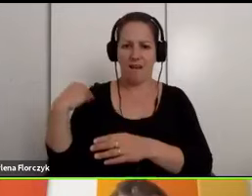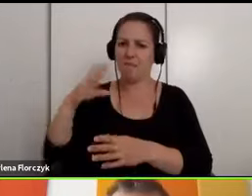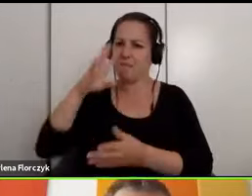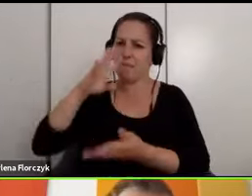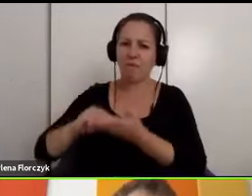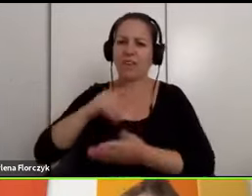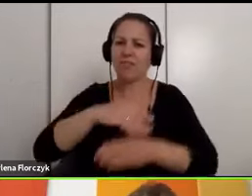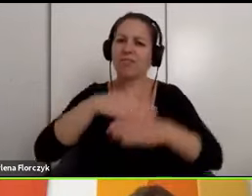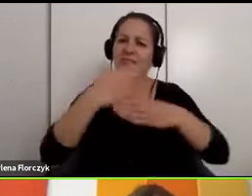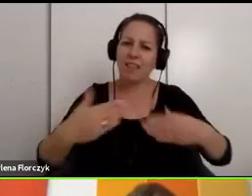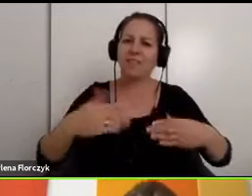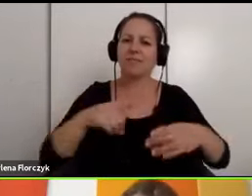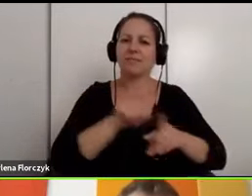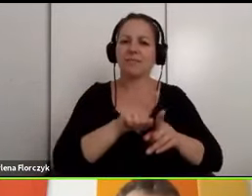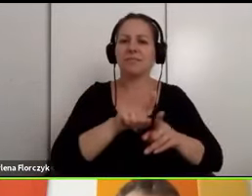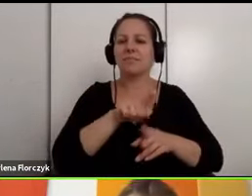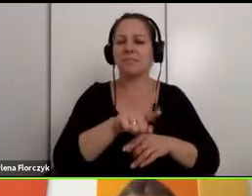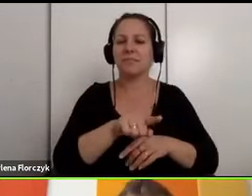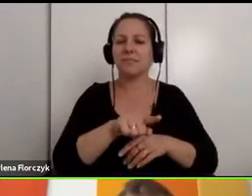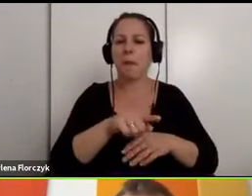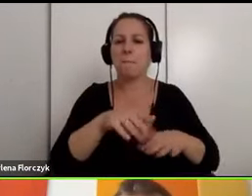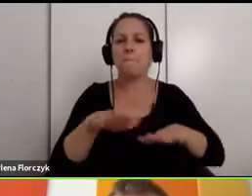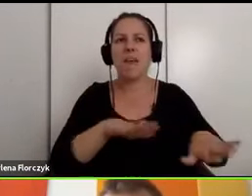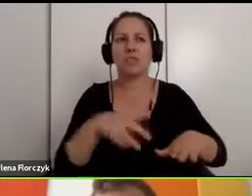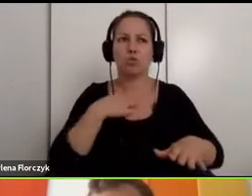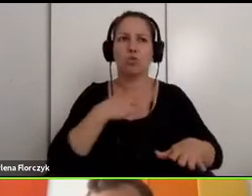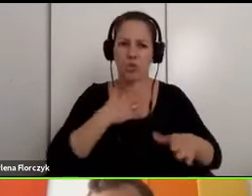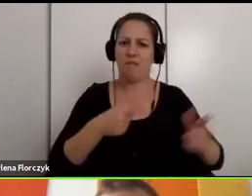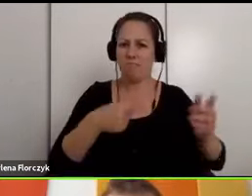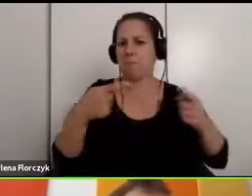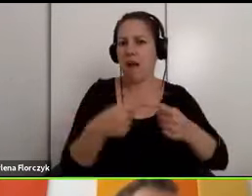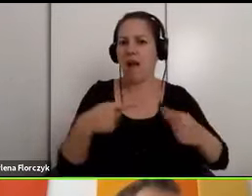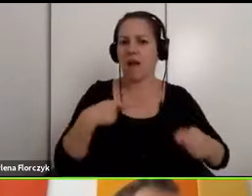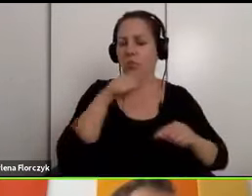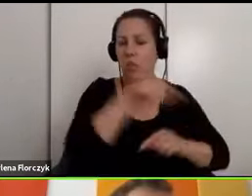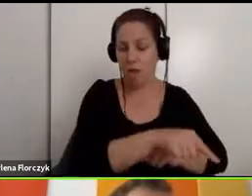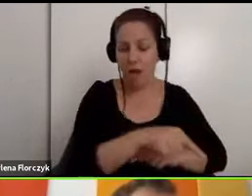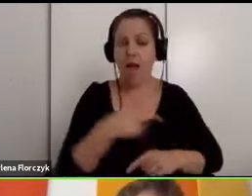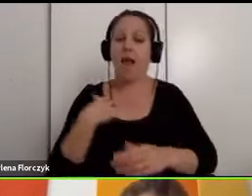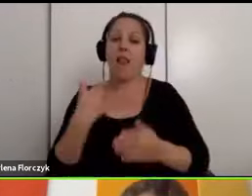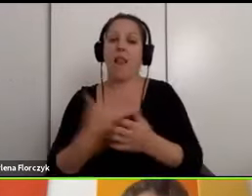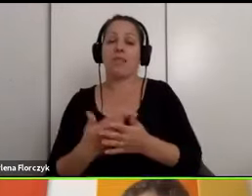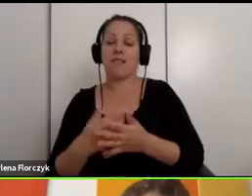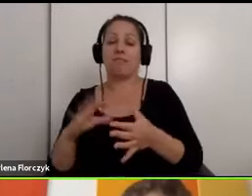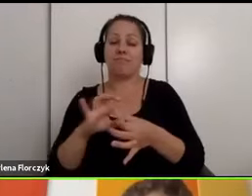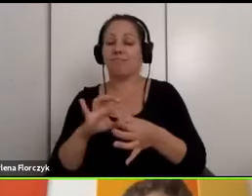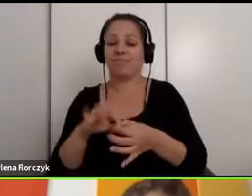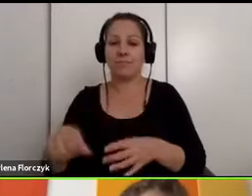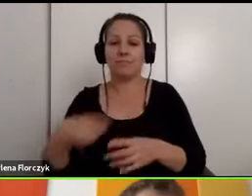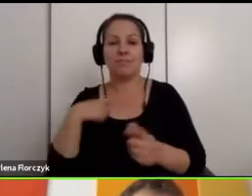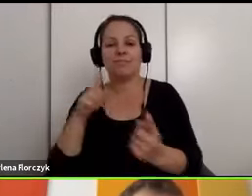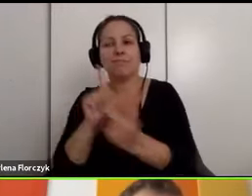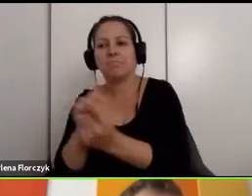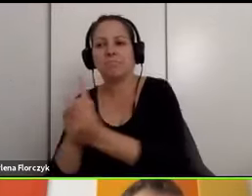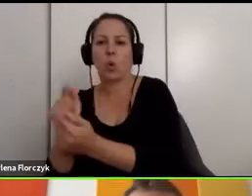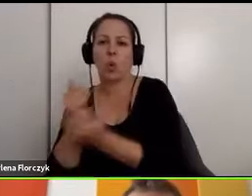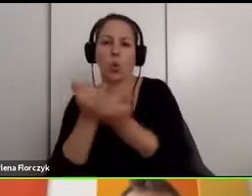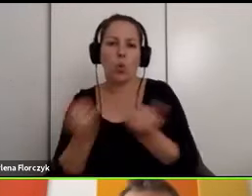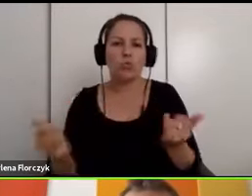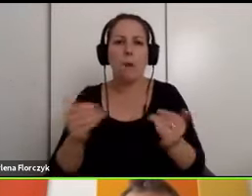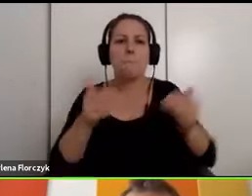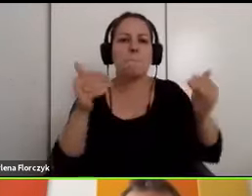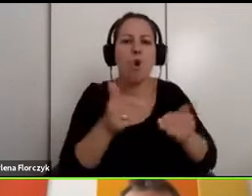teatrze jako o jakimś takim miejscu, w którym mogę się odnaleźć. I w związku z tym napotykałem jakby różne takie